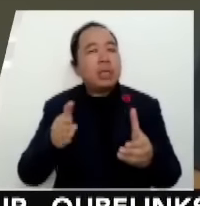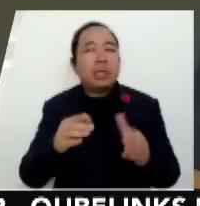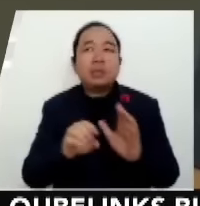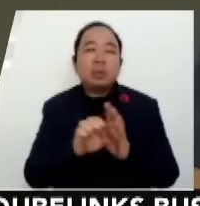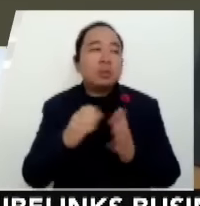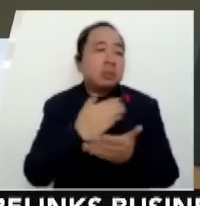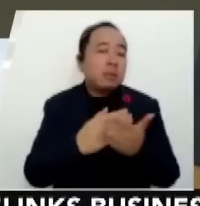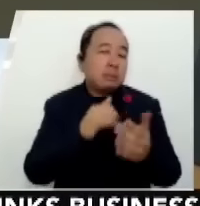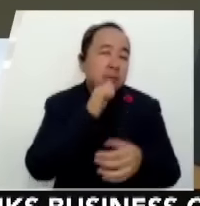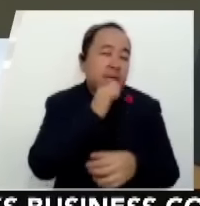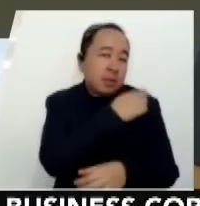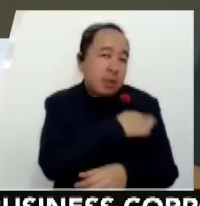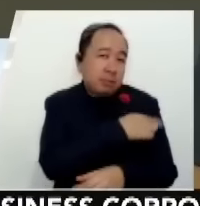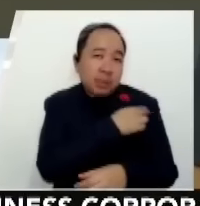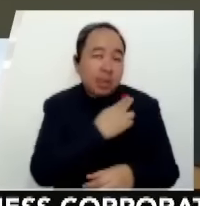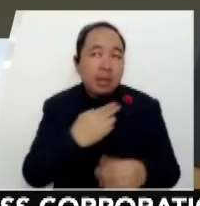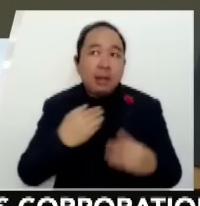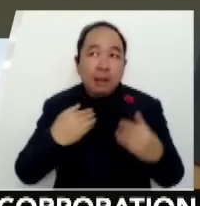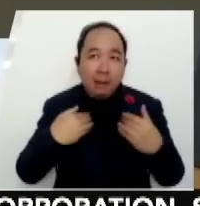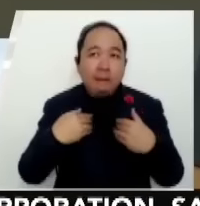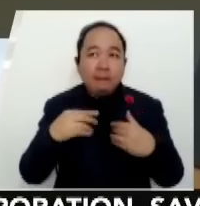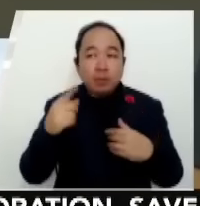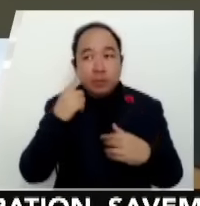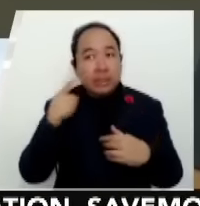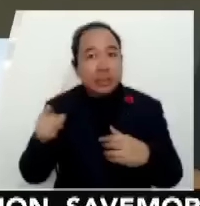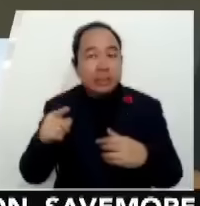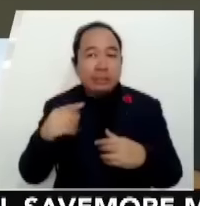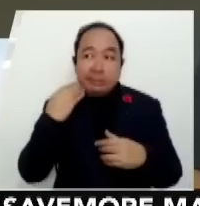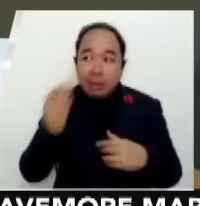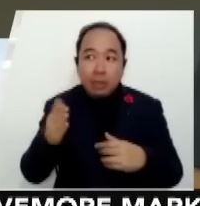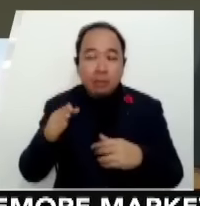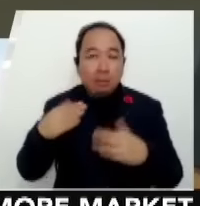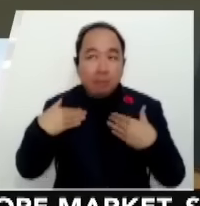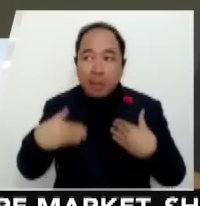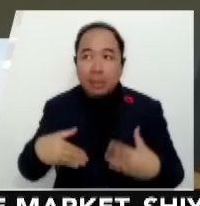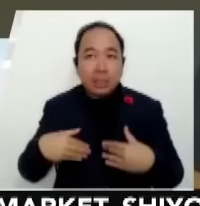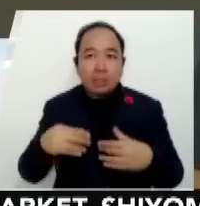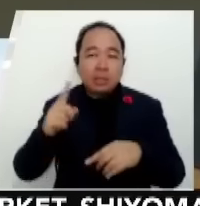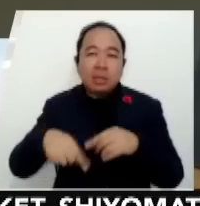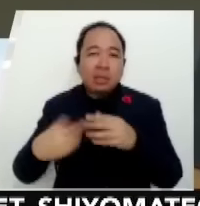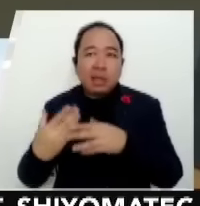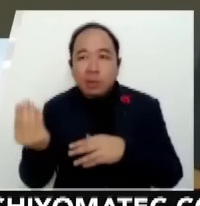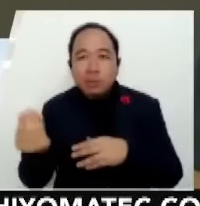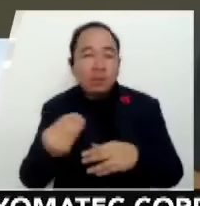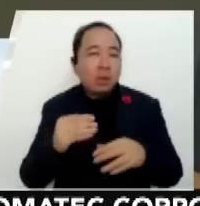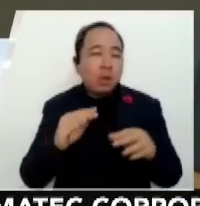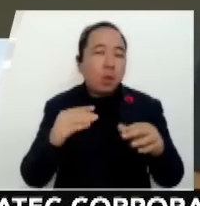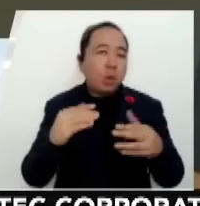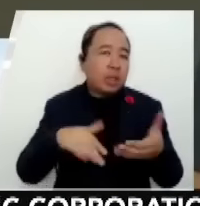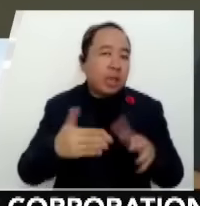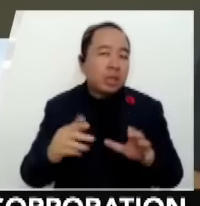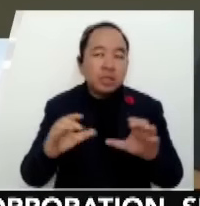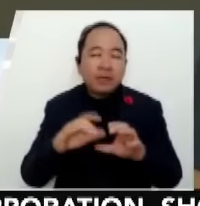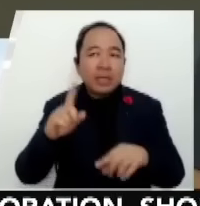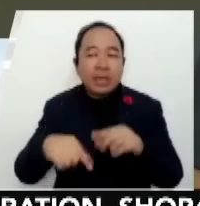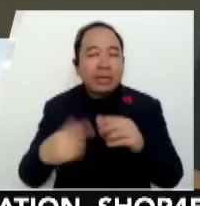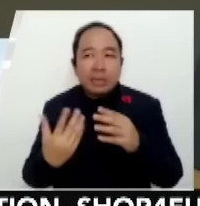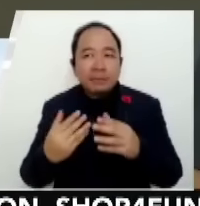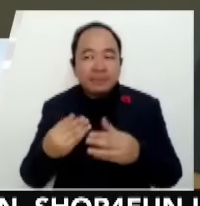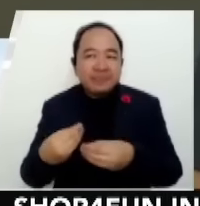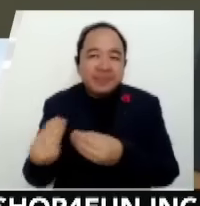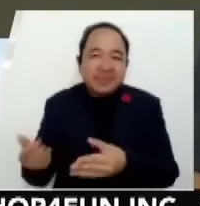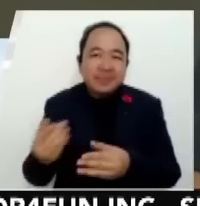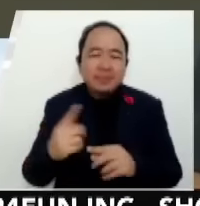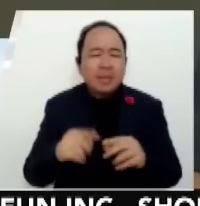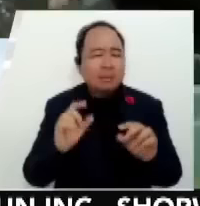wherein ang cadaver hindi rin ni-release, ang death certificate hindi rin ni-release. Pero nagugulat ako ng tao ang hindi rin